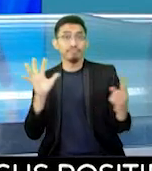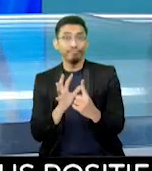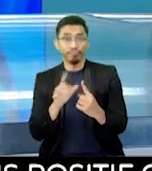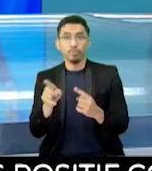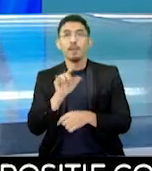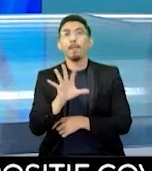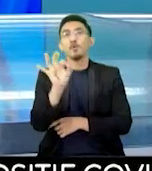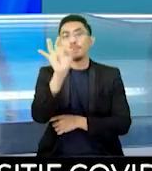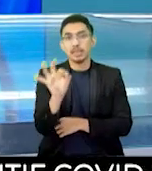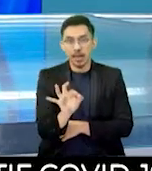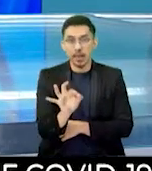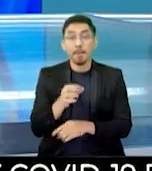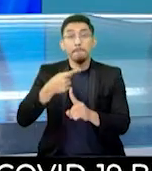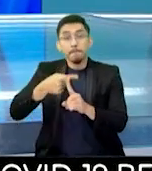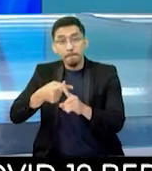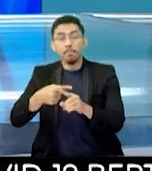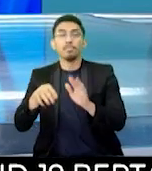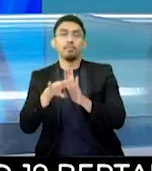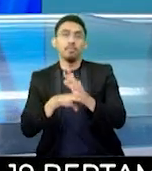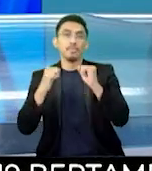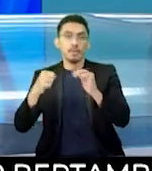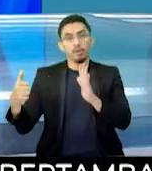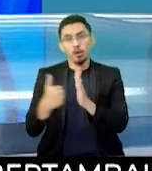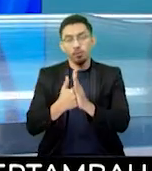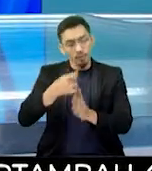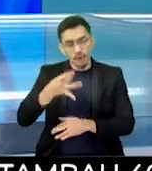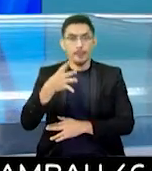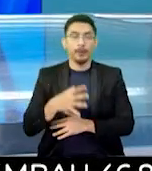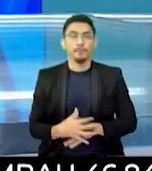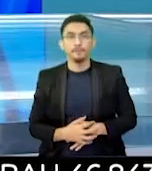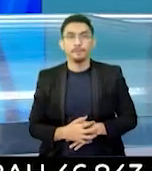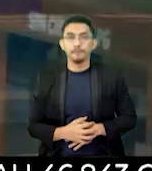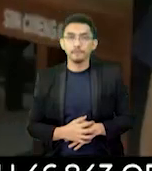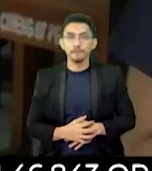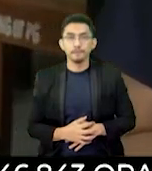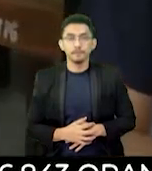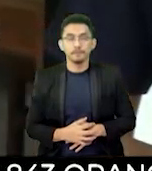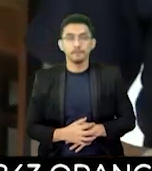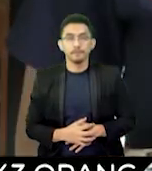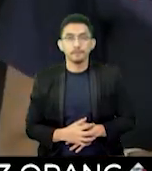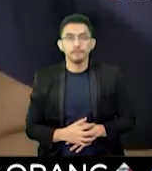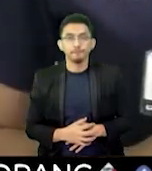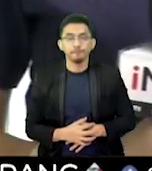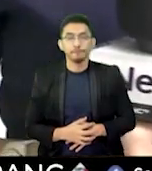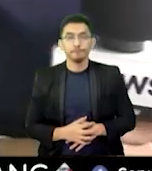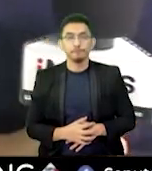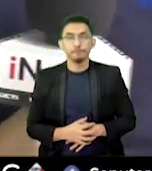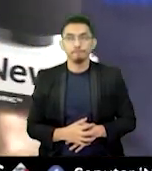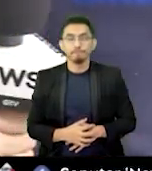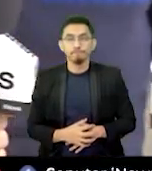kapasitas 50% dengan tetap menerapkan trokes ketat Hai